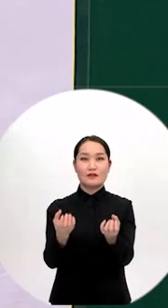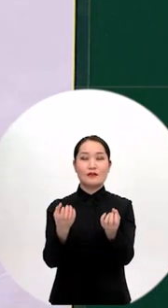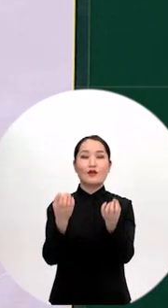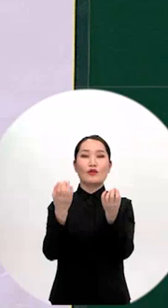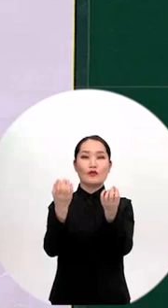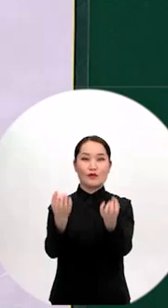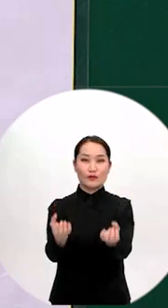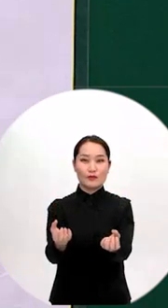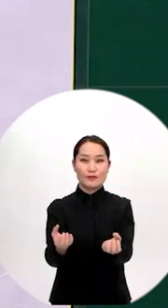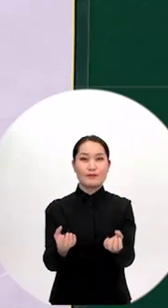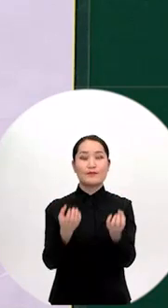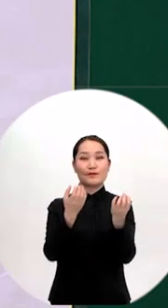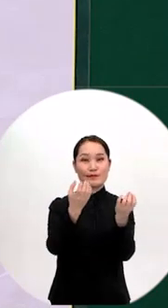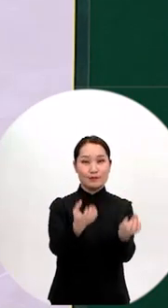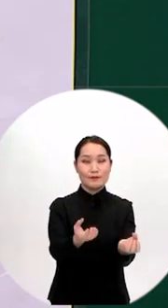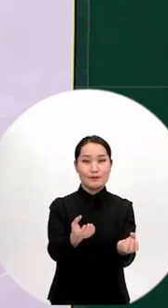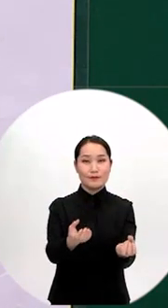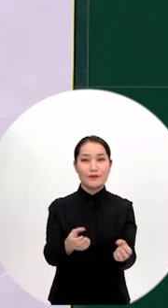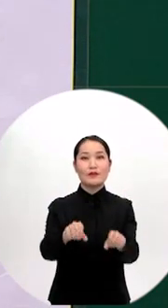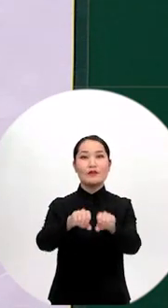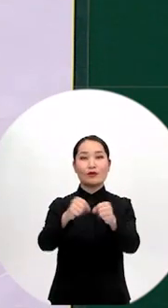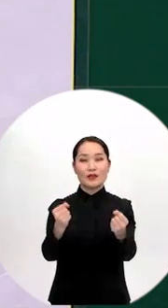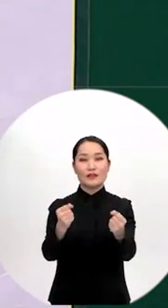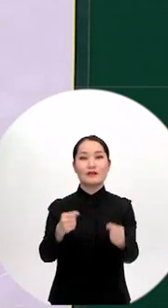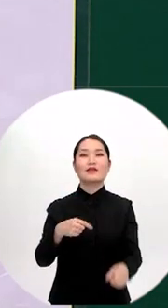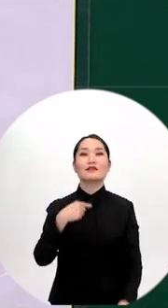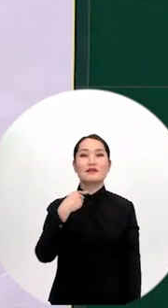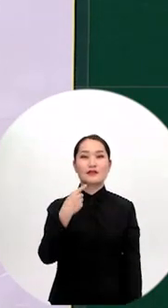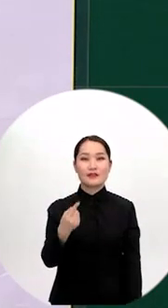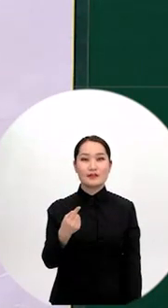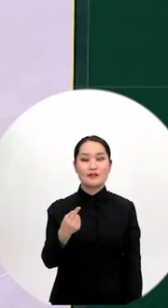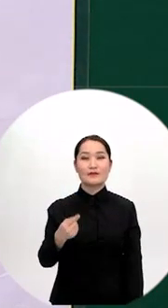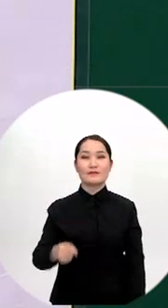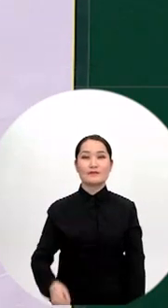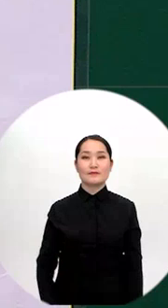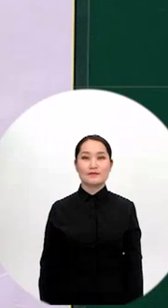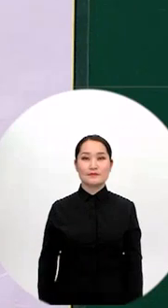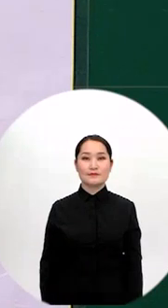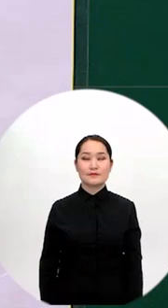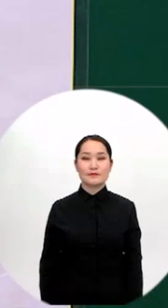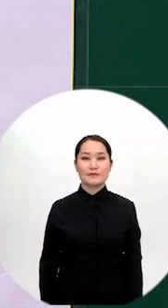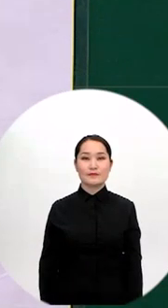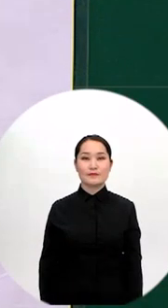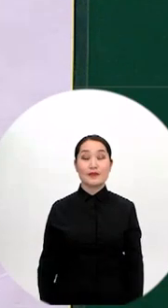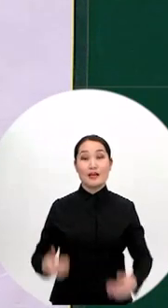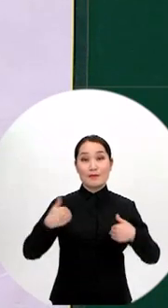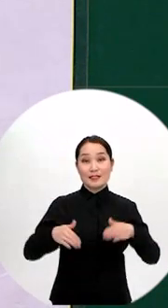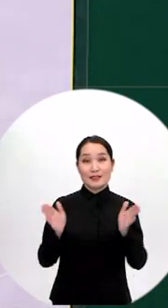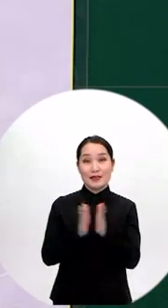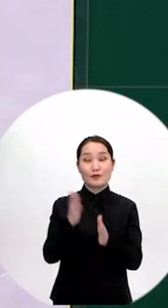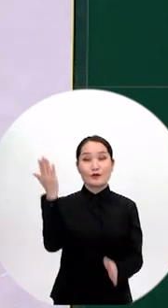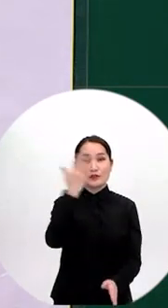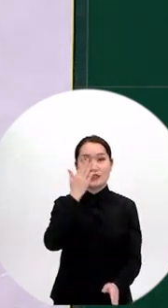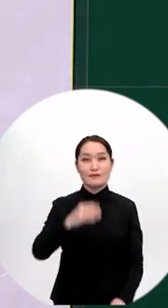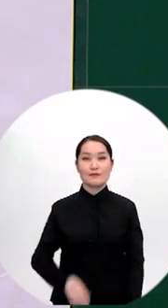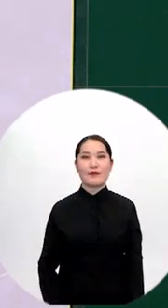нийлүүлээд дахин хугал гэв. За, багштайгаа хамтдаа уншия.